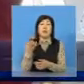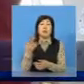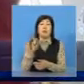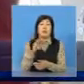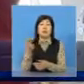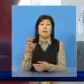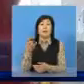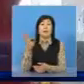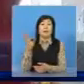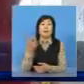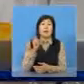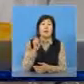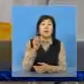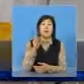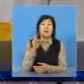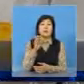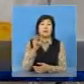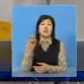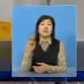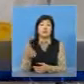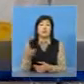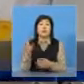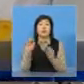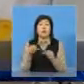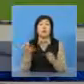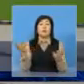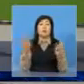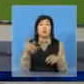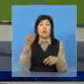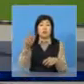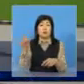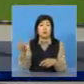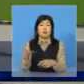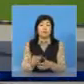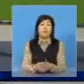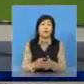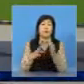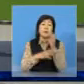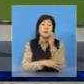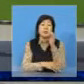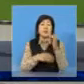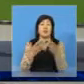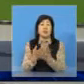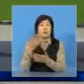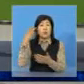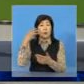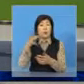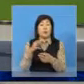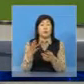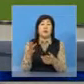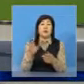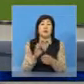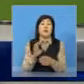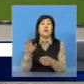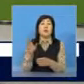Қызылжар ауылдарының емделушілеріне де қажетті медициналық көмек көрсетеді. Соңғы поколениедегі узия и вил аппаратын сипаптайты